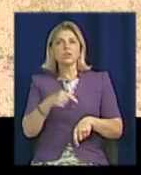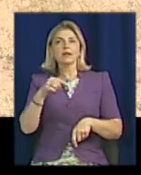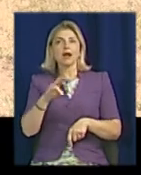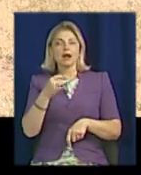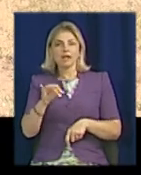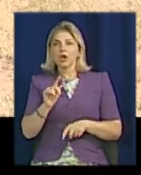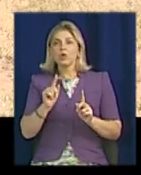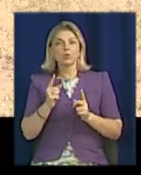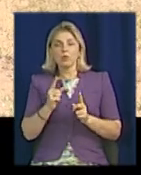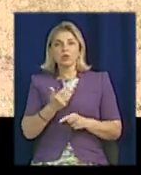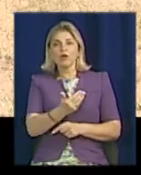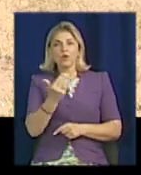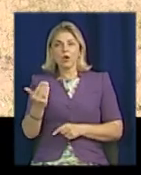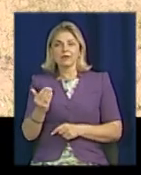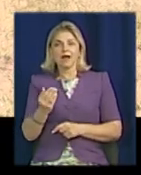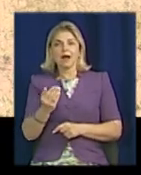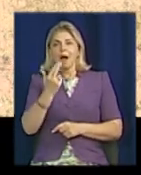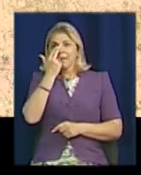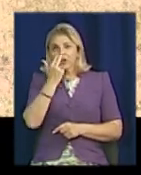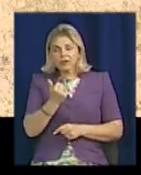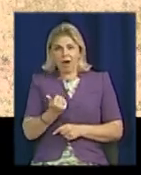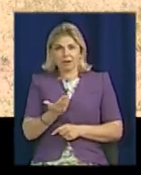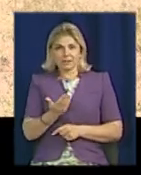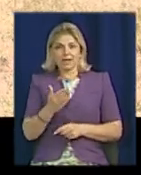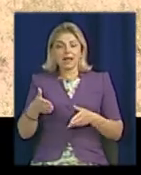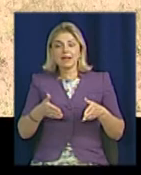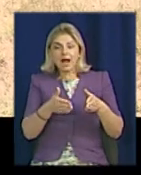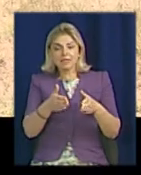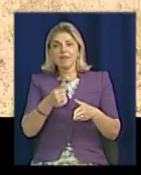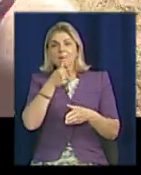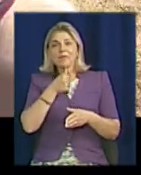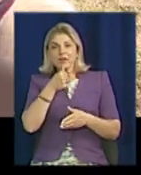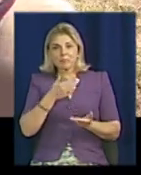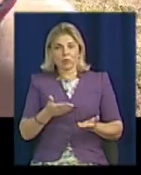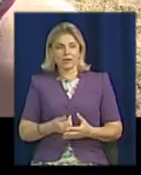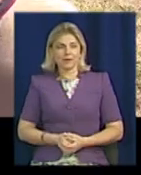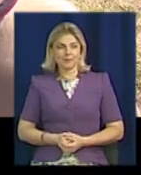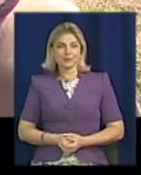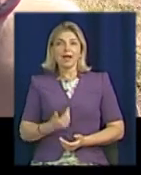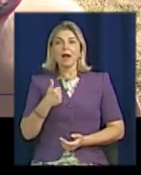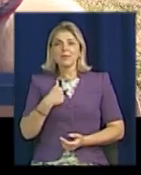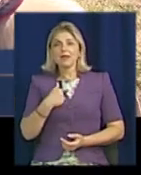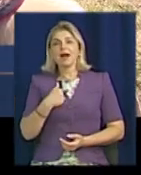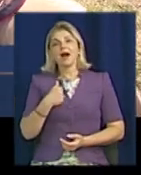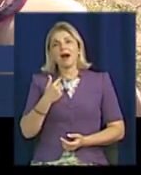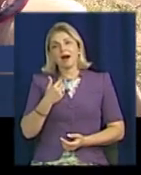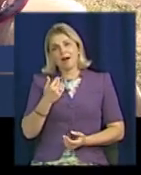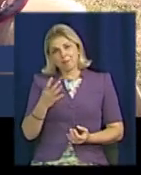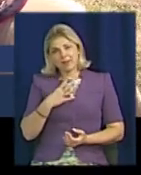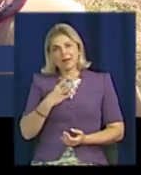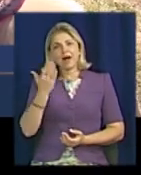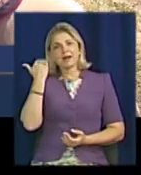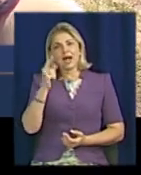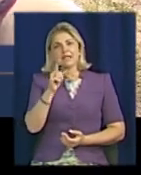що вони приживалися, да, трасу вимірювали. От. Ну, мені кажеться, в Зайчевському немножко поінтересніше.